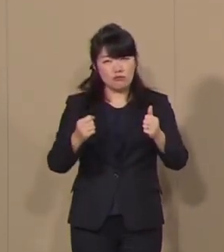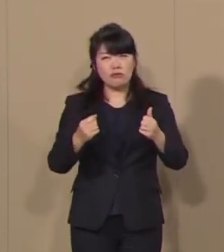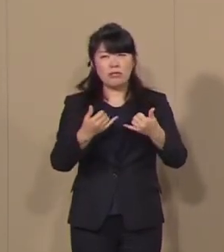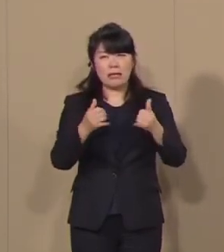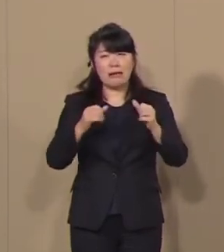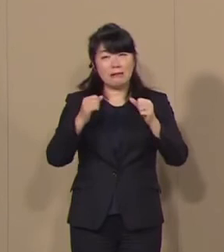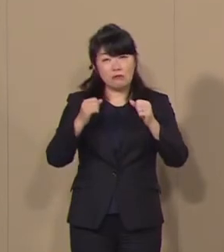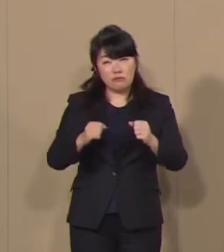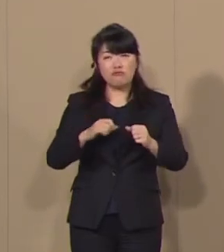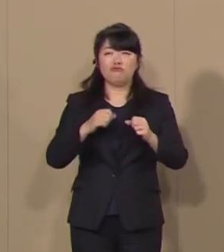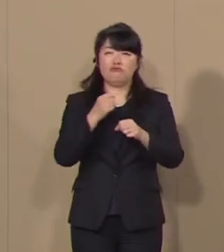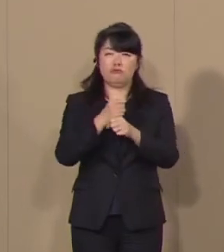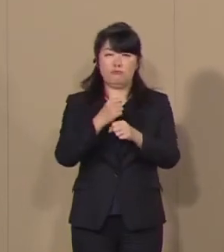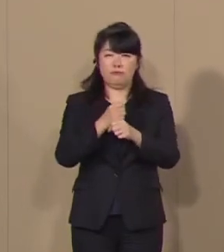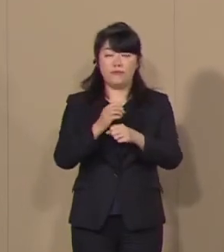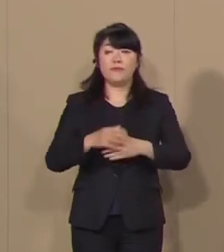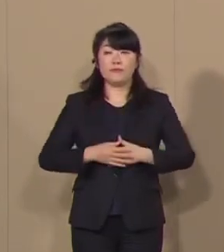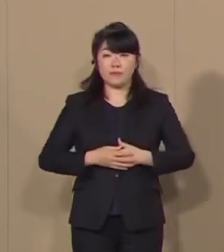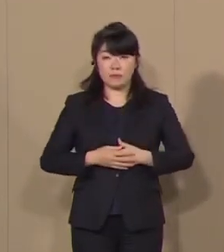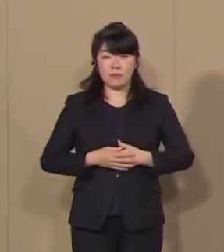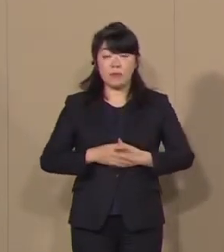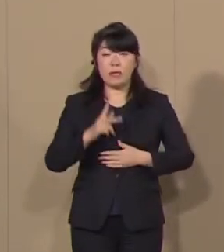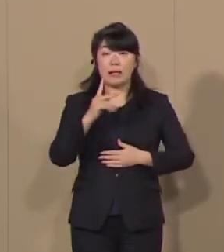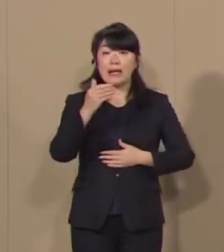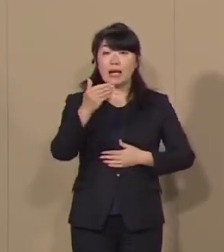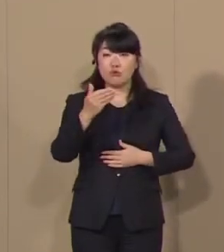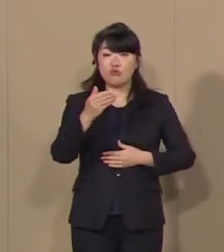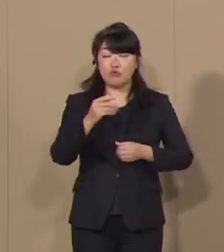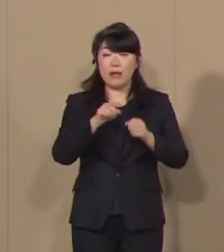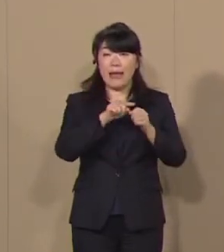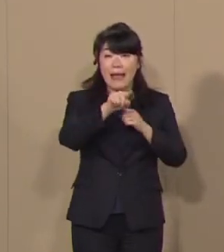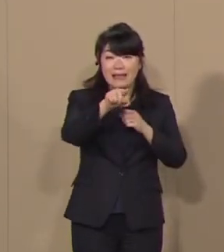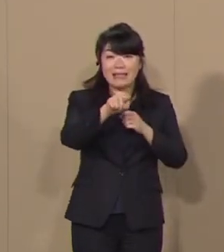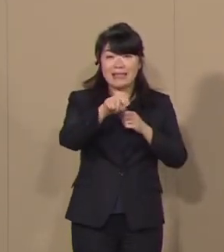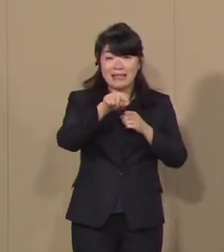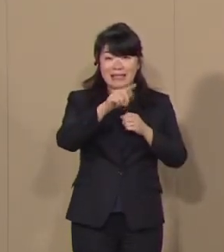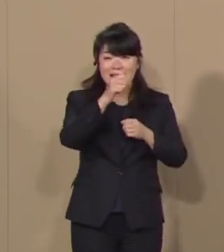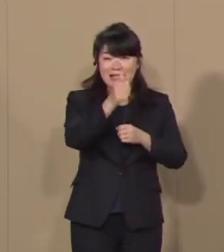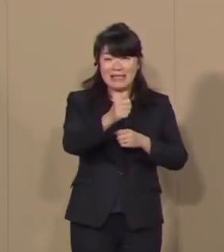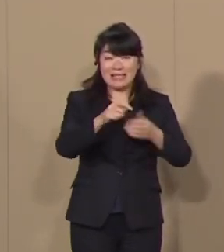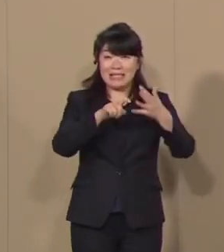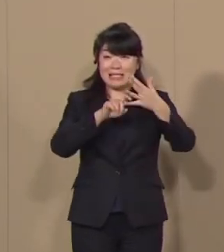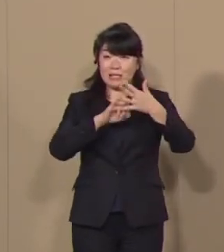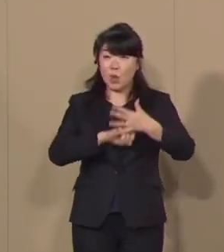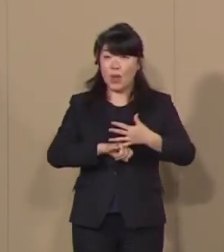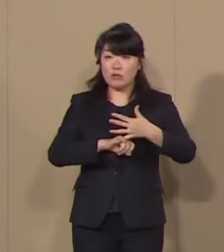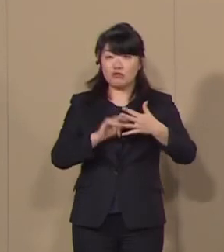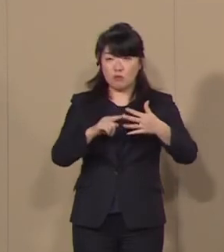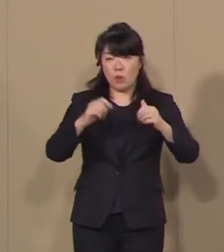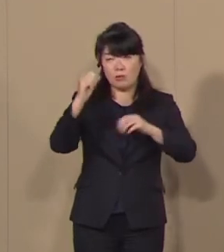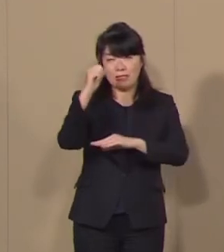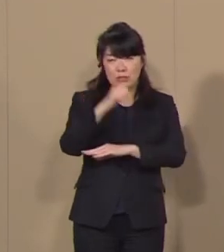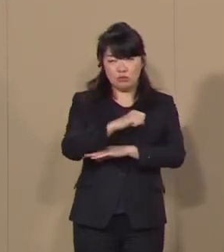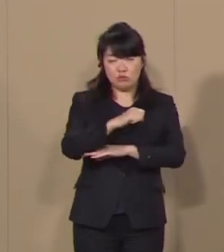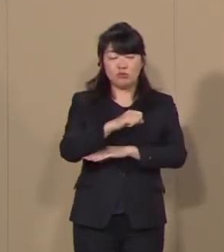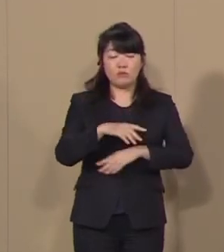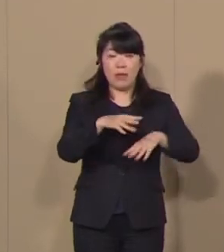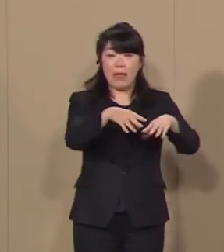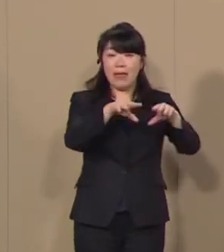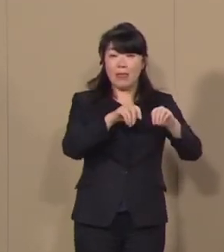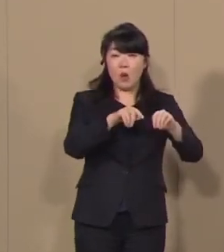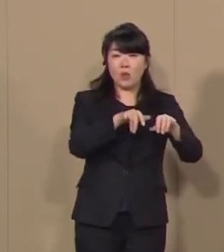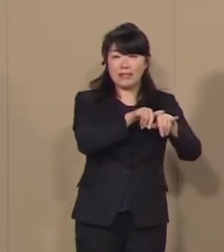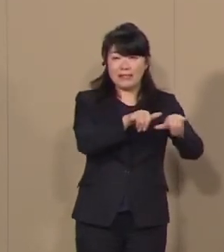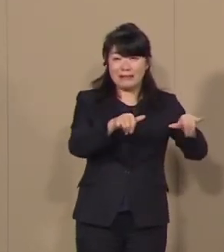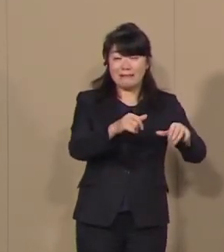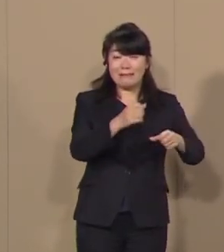ね社民党は核兵器禁止条約を批准をします辺野古の新基地建設なんとして求めて